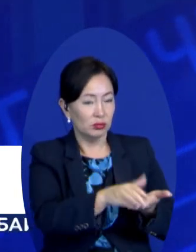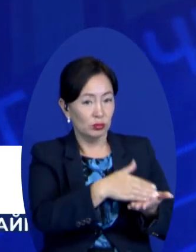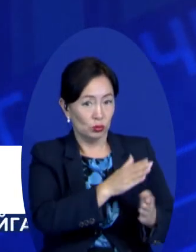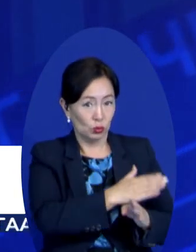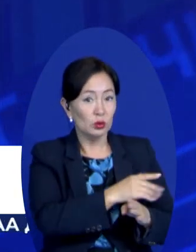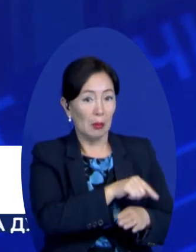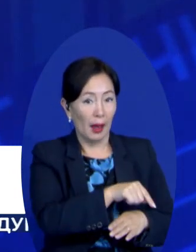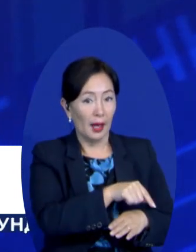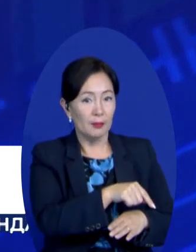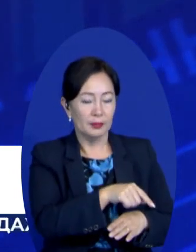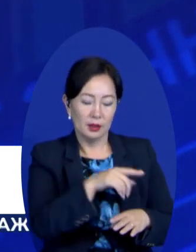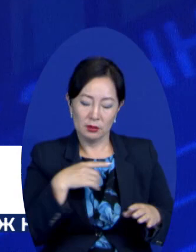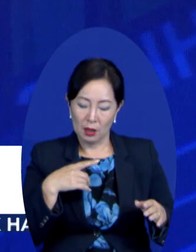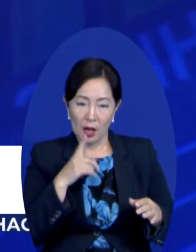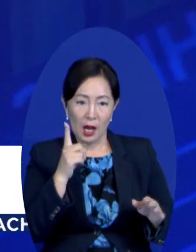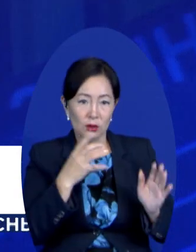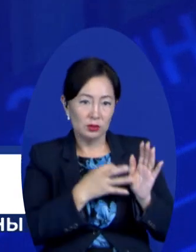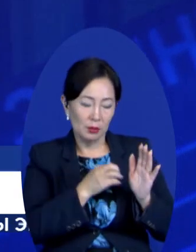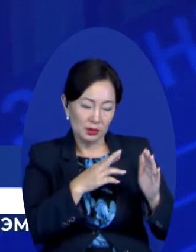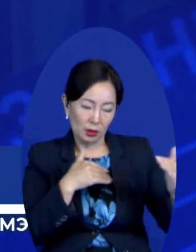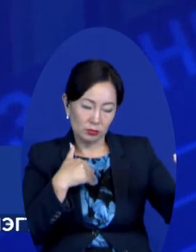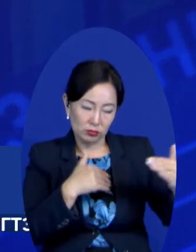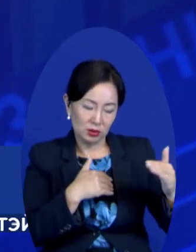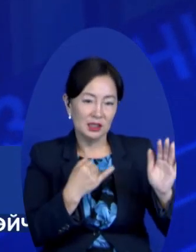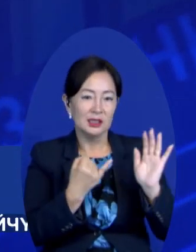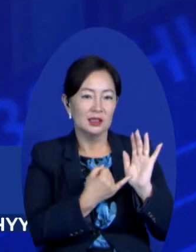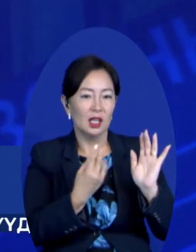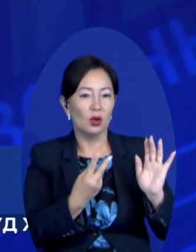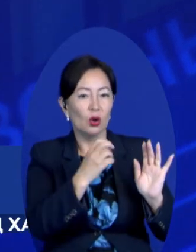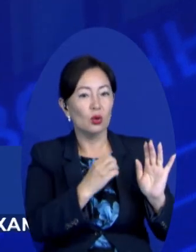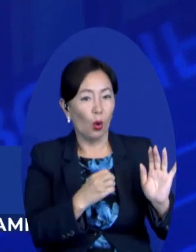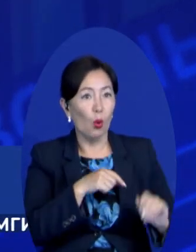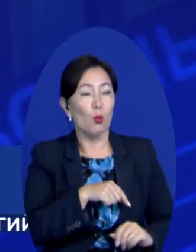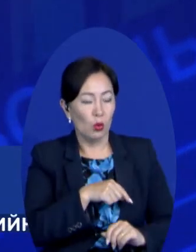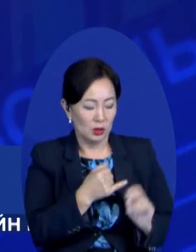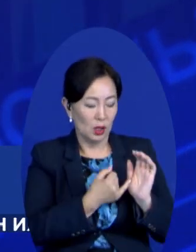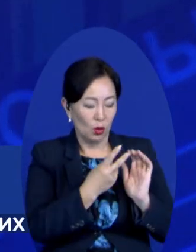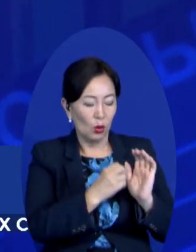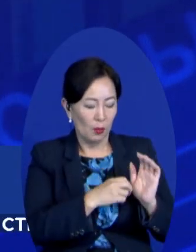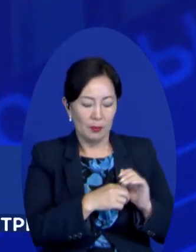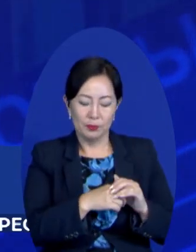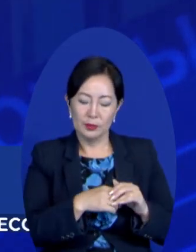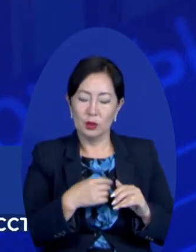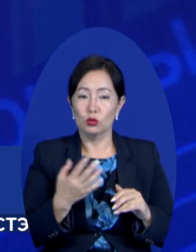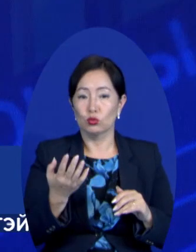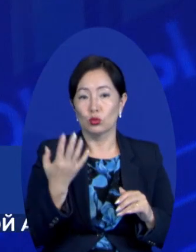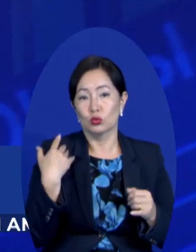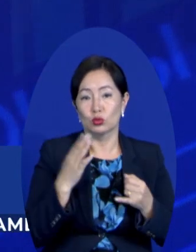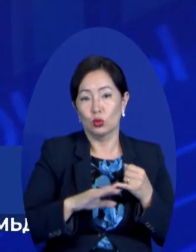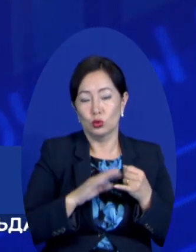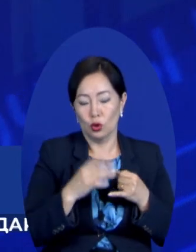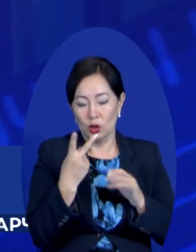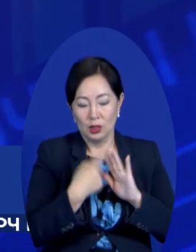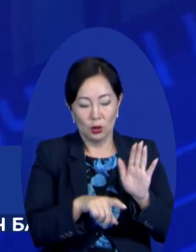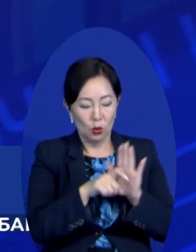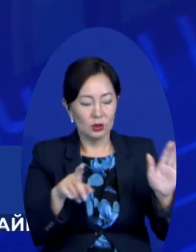бол 18 сая тонны одоо гүйтгэлийн 62% болж байгаа. Тэгэхээр ер нь бол сүүлийн 2 сар